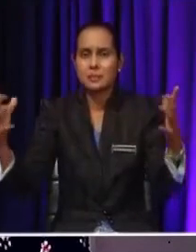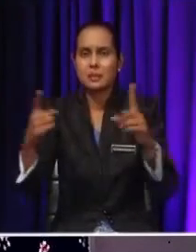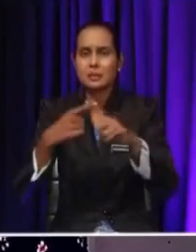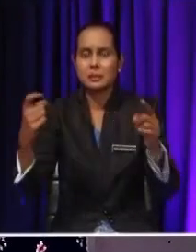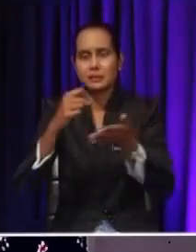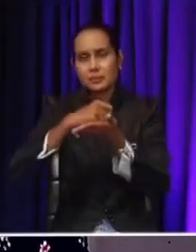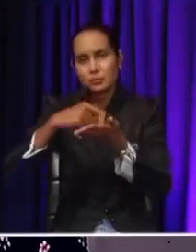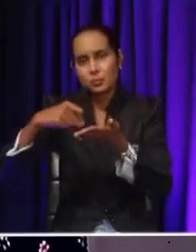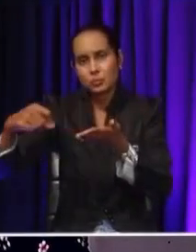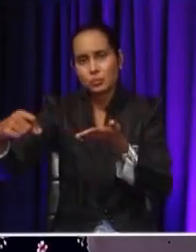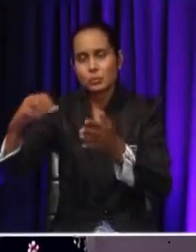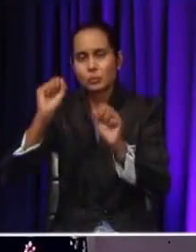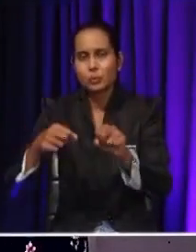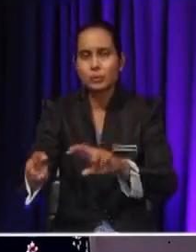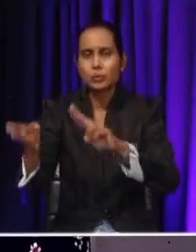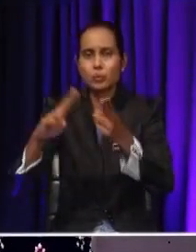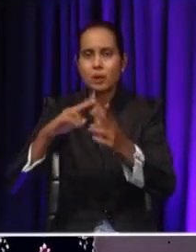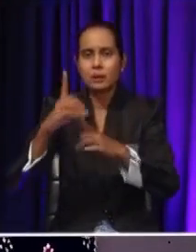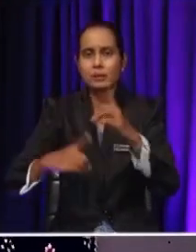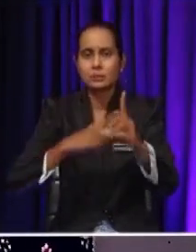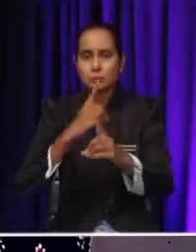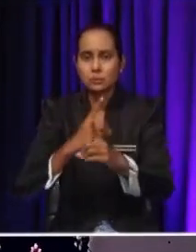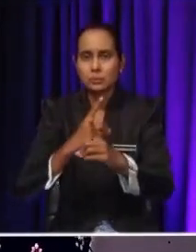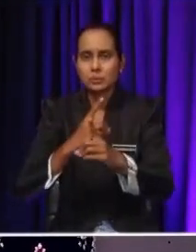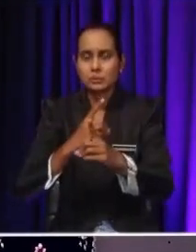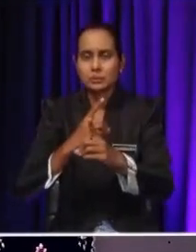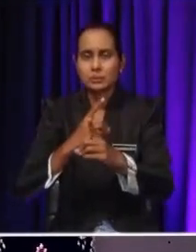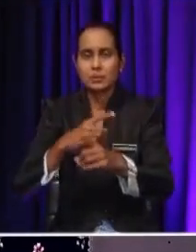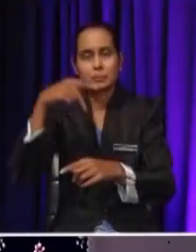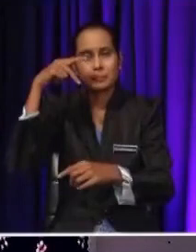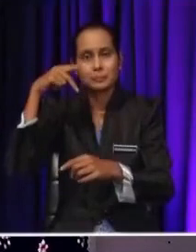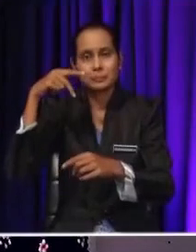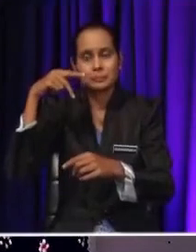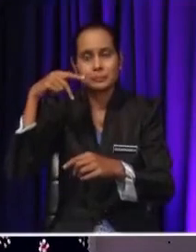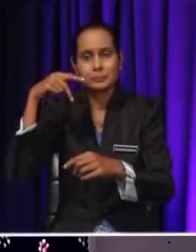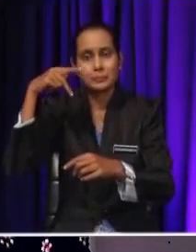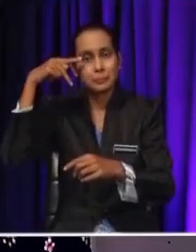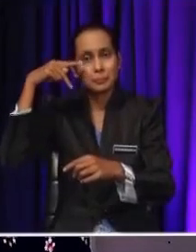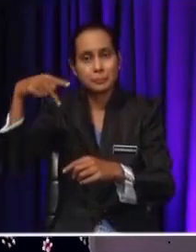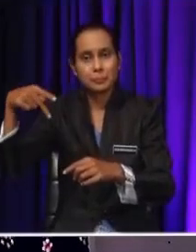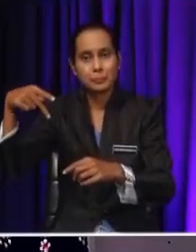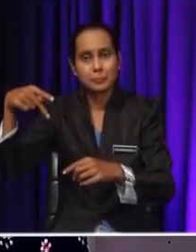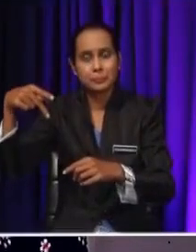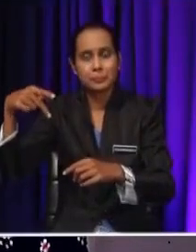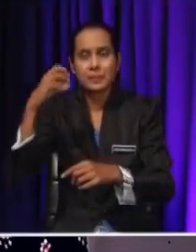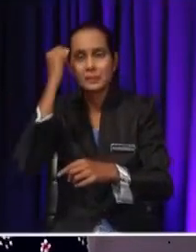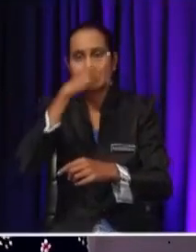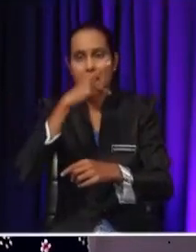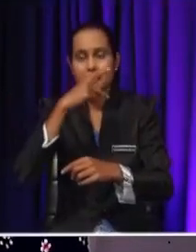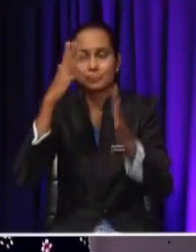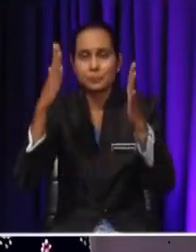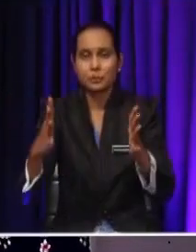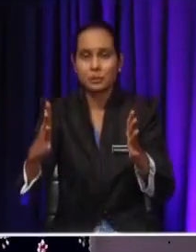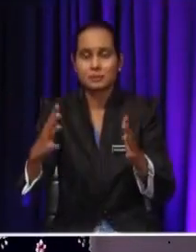tinta mereka boleh mengubah dunia boleh mengubah persepsi seseorang boleh mengubah sikap seseorang sebenarnya